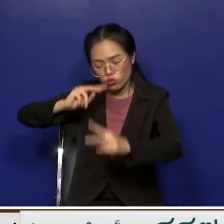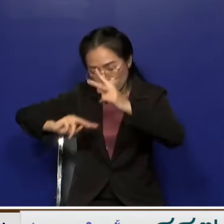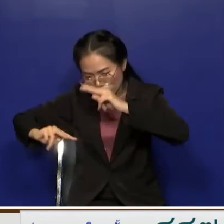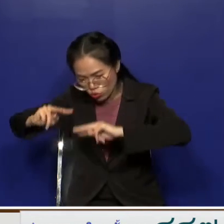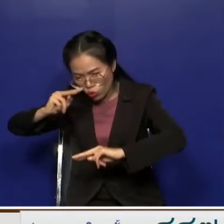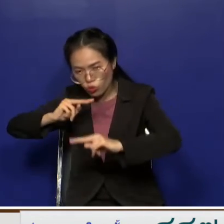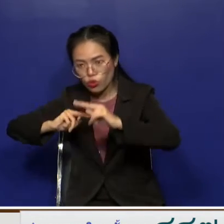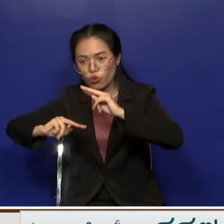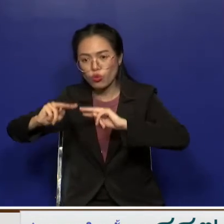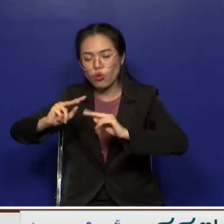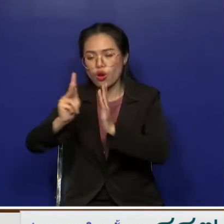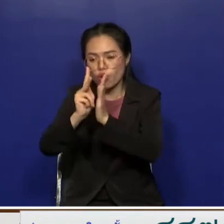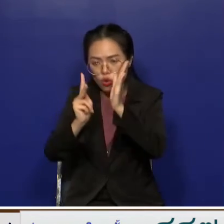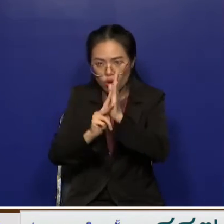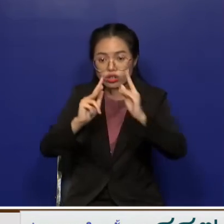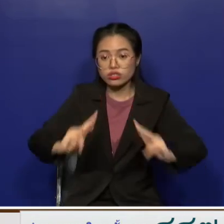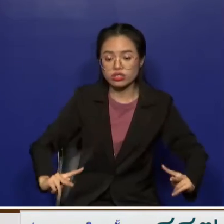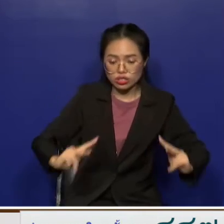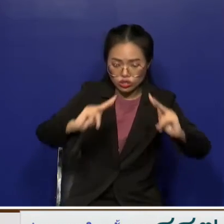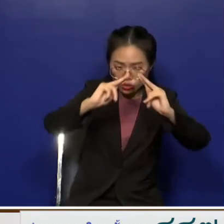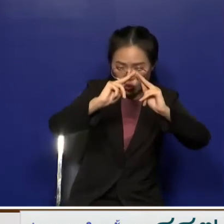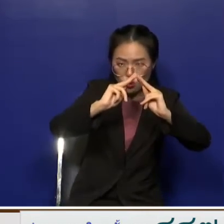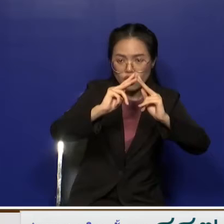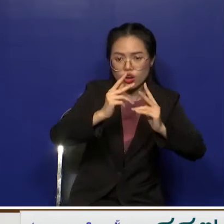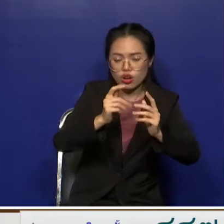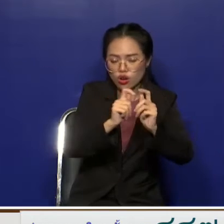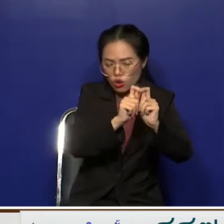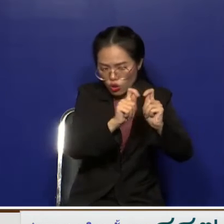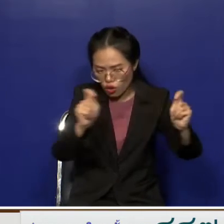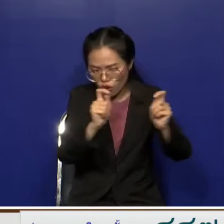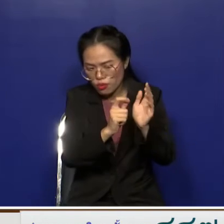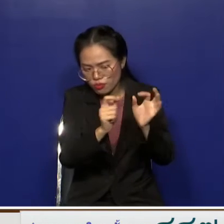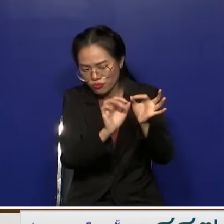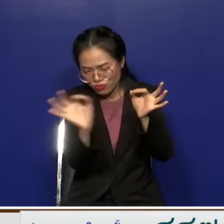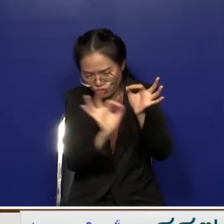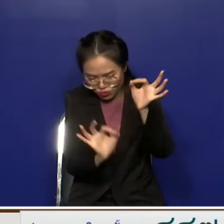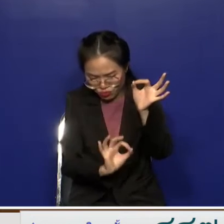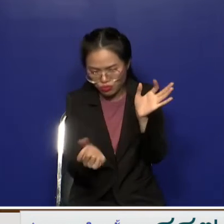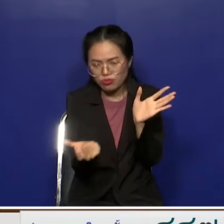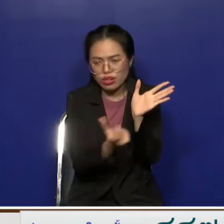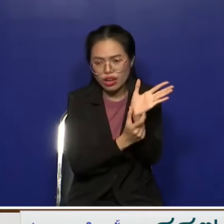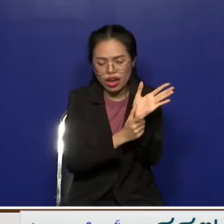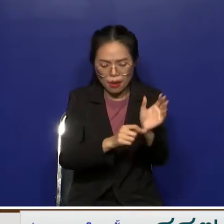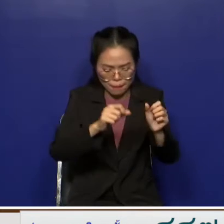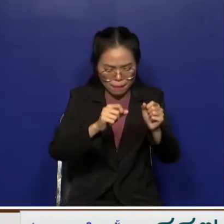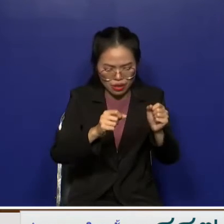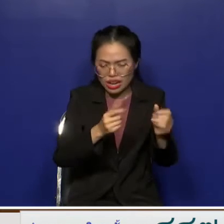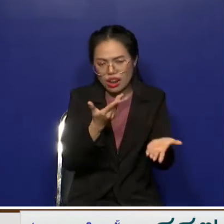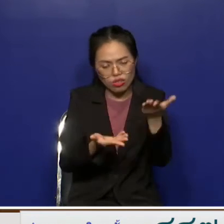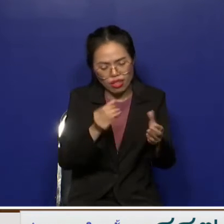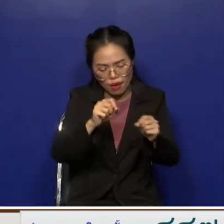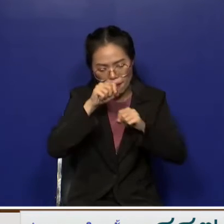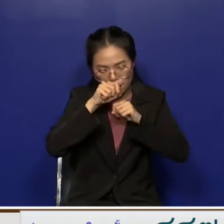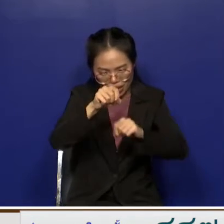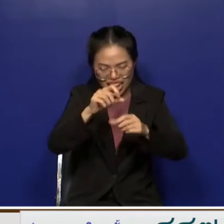จสอบกฎกระทรวงตรวจสอบอนุบัญญัติคือประกาศต่างๆที่เกี่ยว